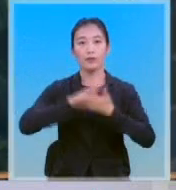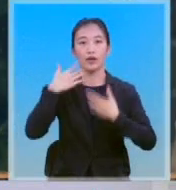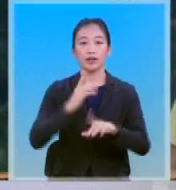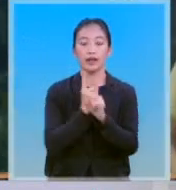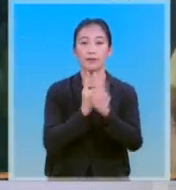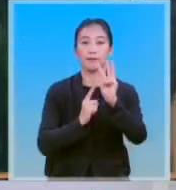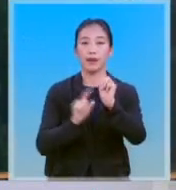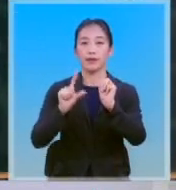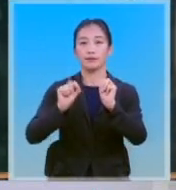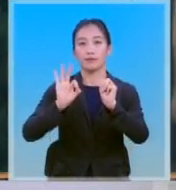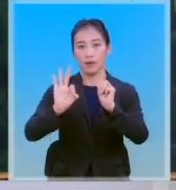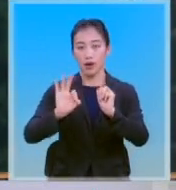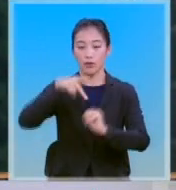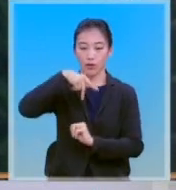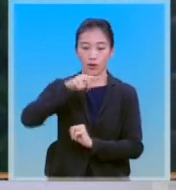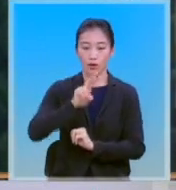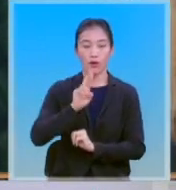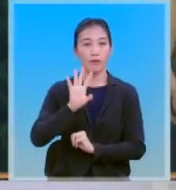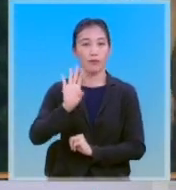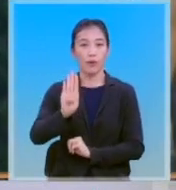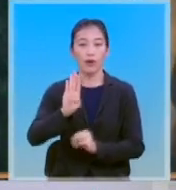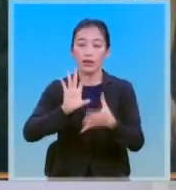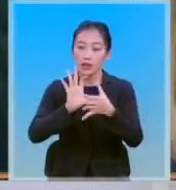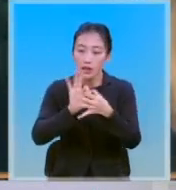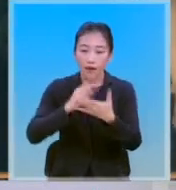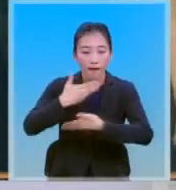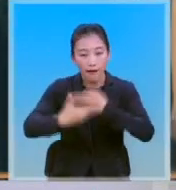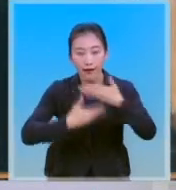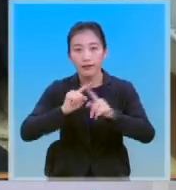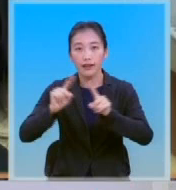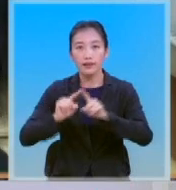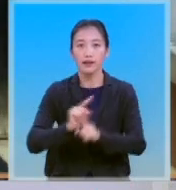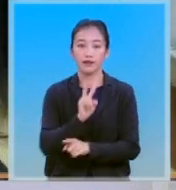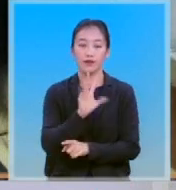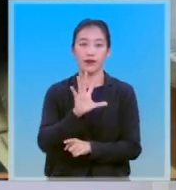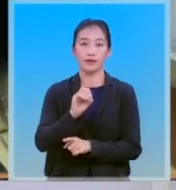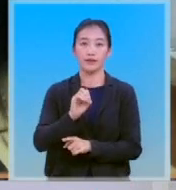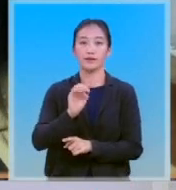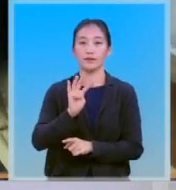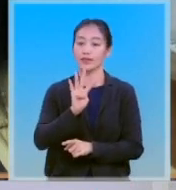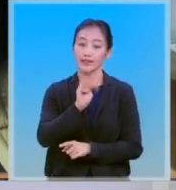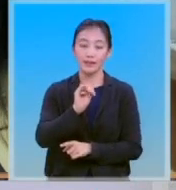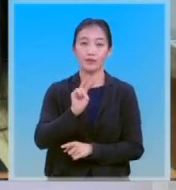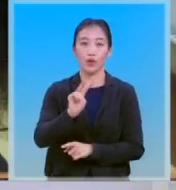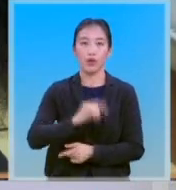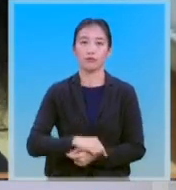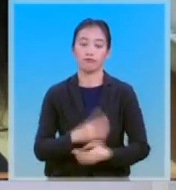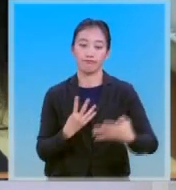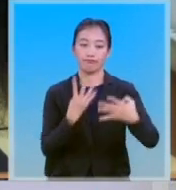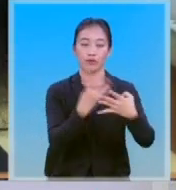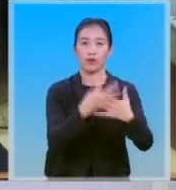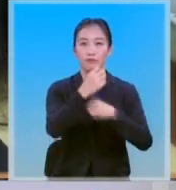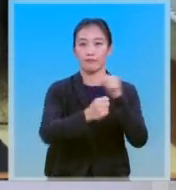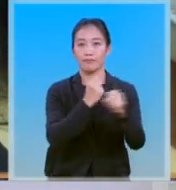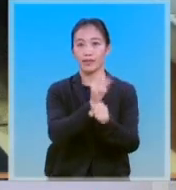สินค้าและบริการพุทธศักราช2542นะคะมีโทษต้องระวางโทษจำคุกไม่เกิน7ปีหรือปรับไ